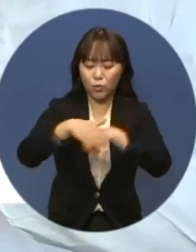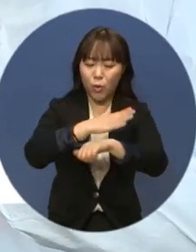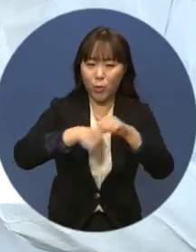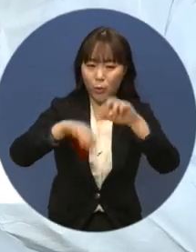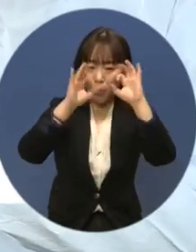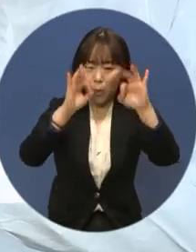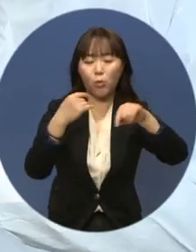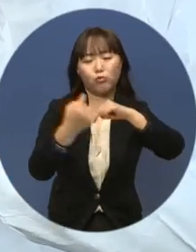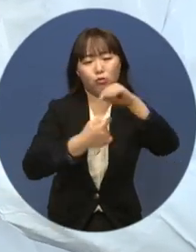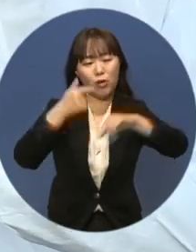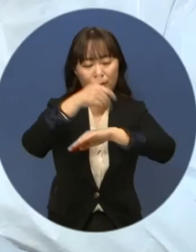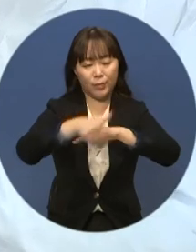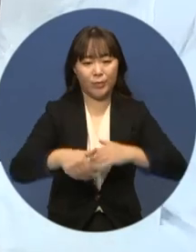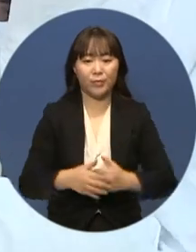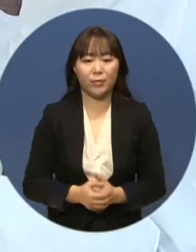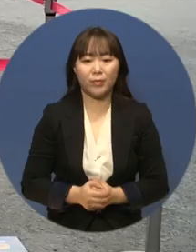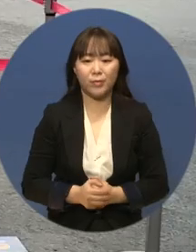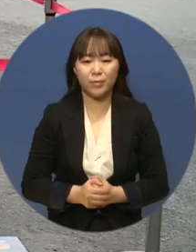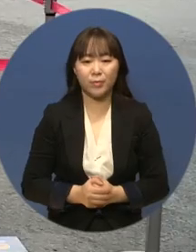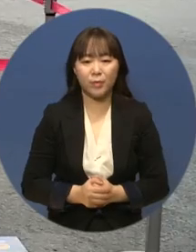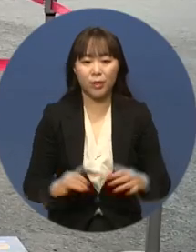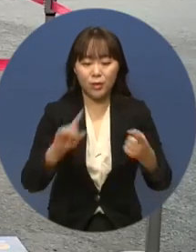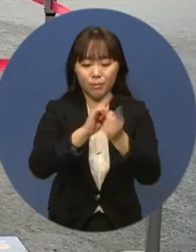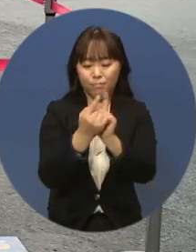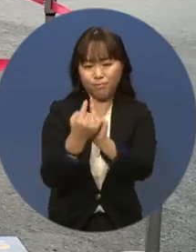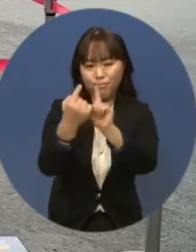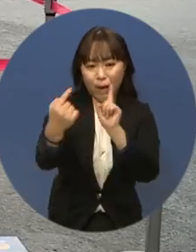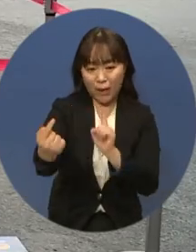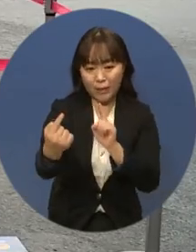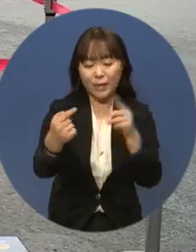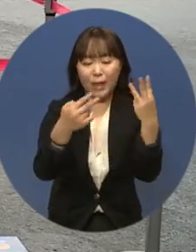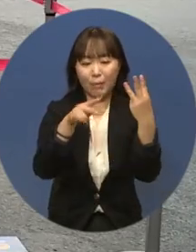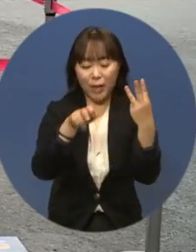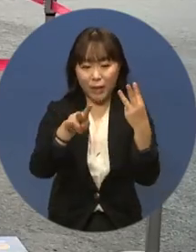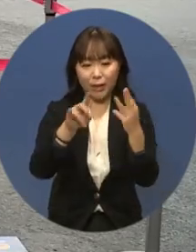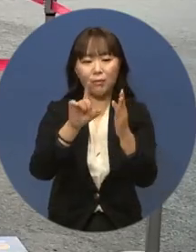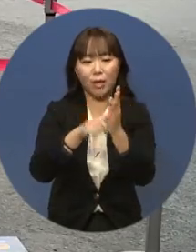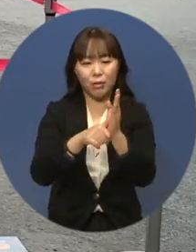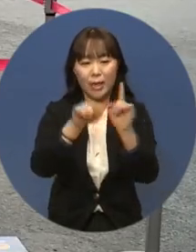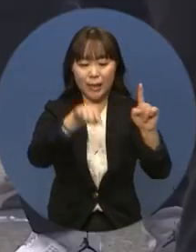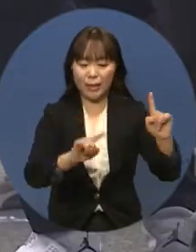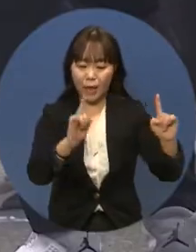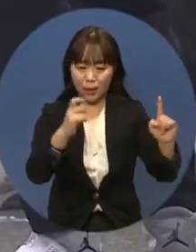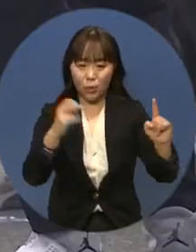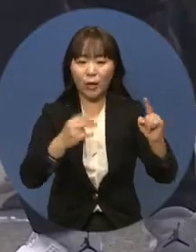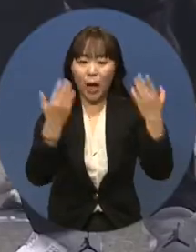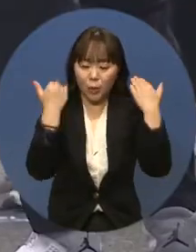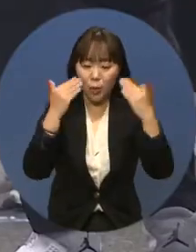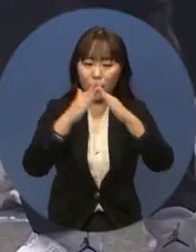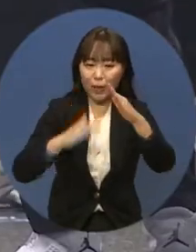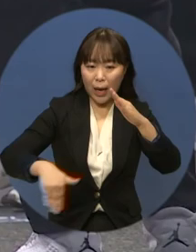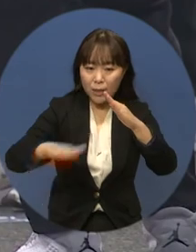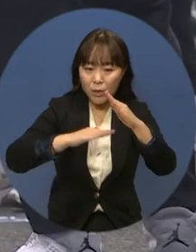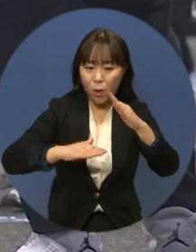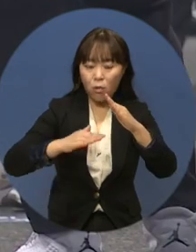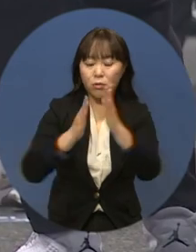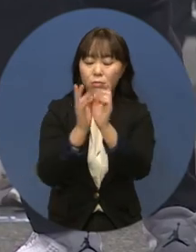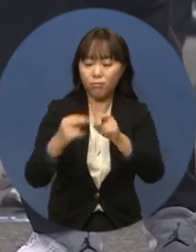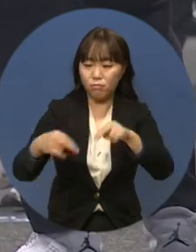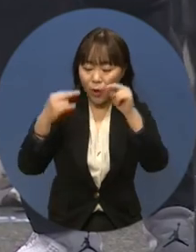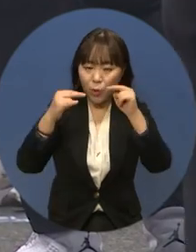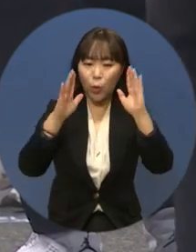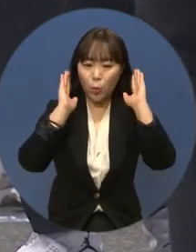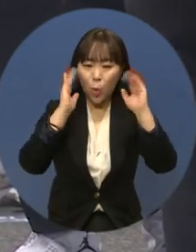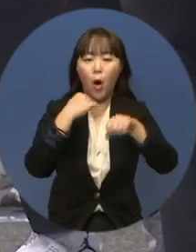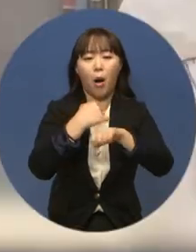고려해 운영합니다. 사회적 거리두기 3단계에서도 1대1 또는 학교, 가정, 대면 교육 병행이